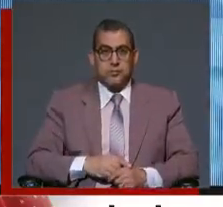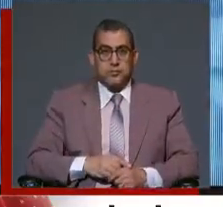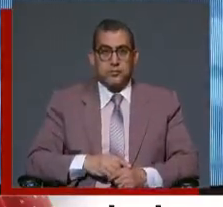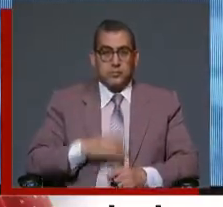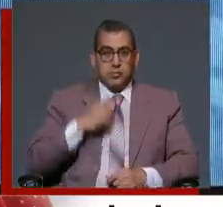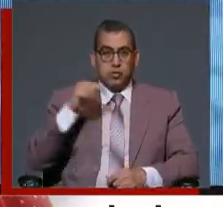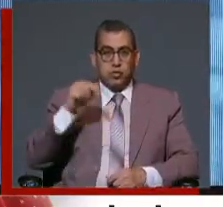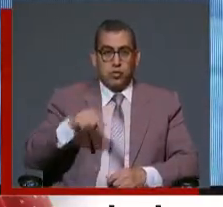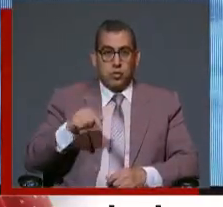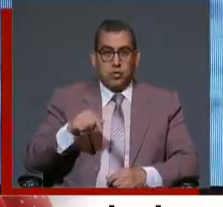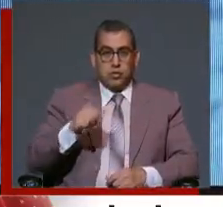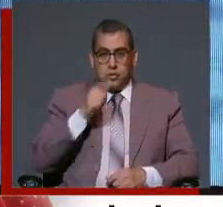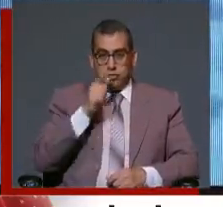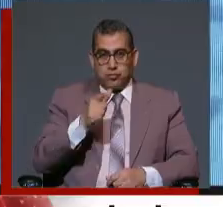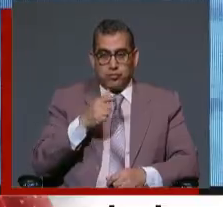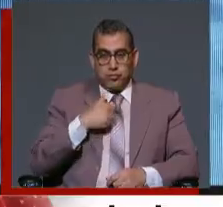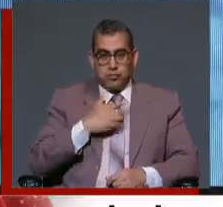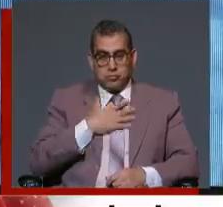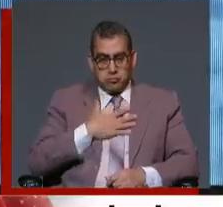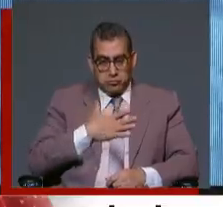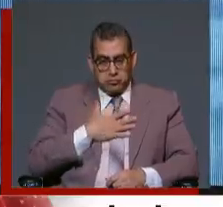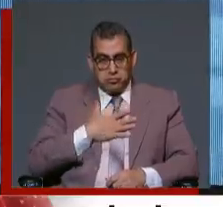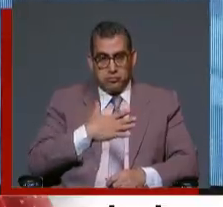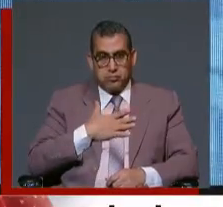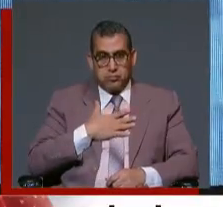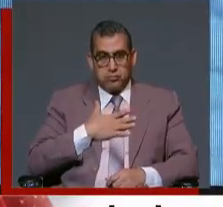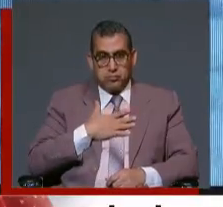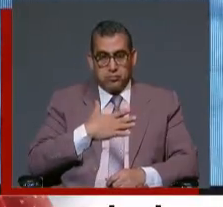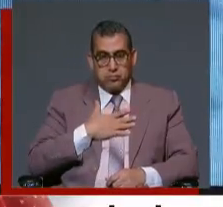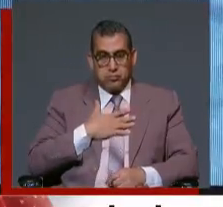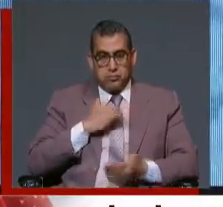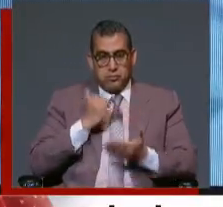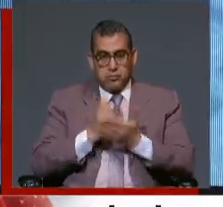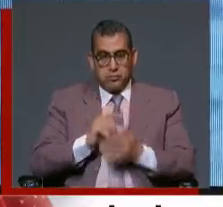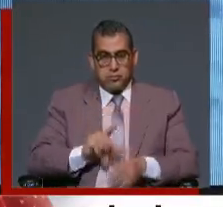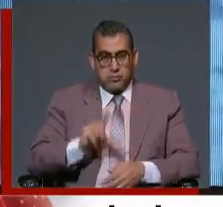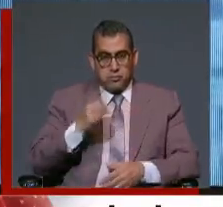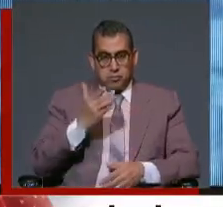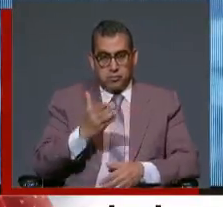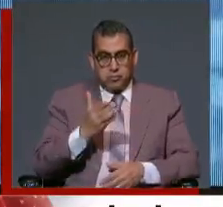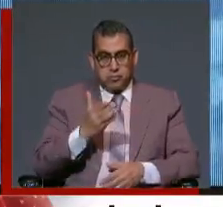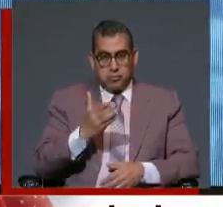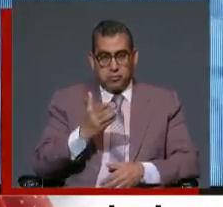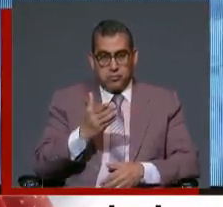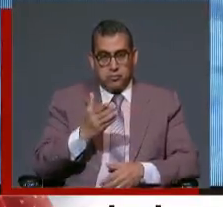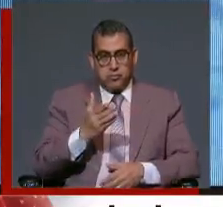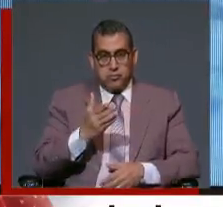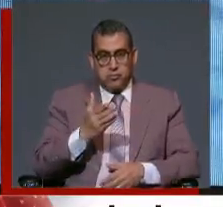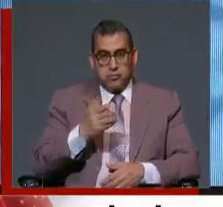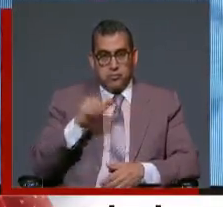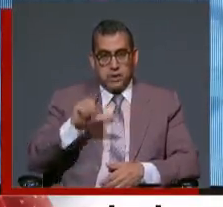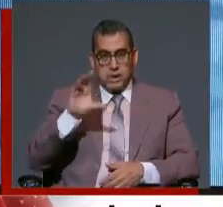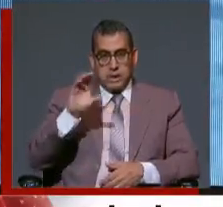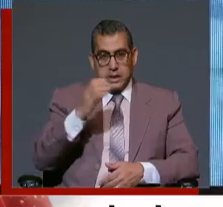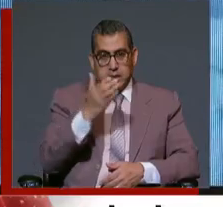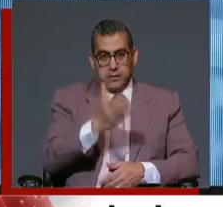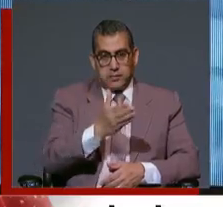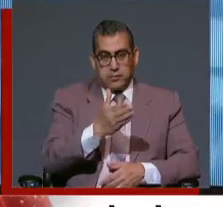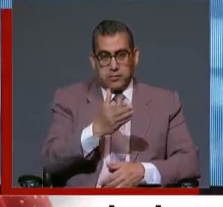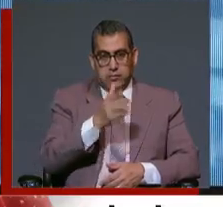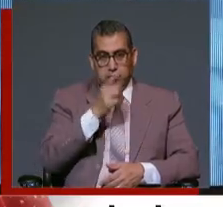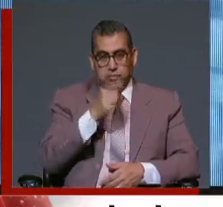الآن يشرفني أن أرحب بصاحب المعالي فخامة عبد الفتاح السيسي